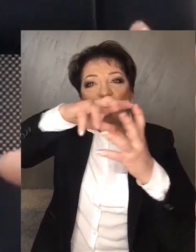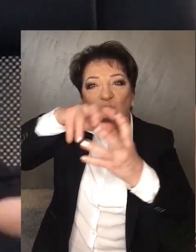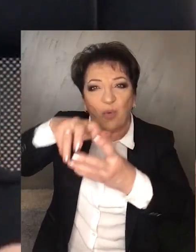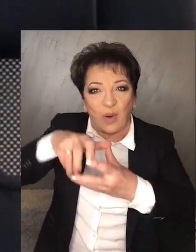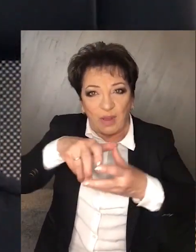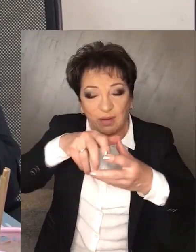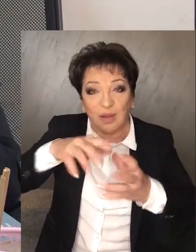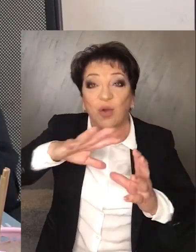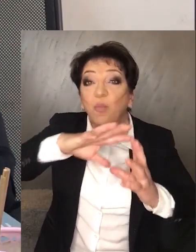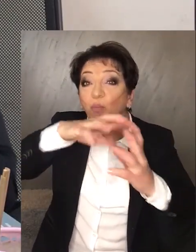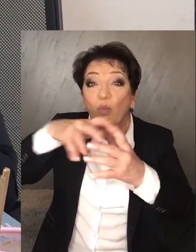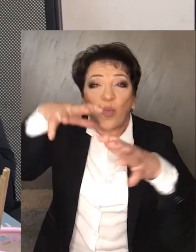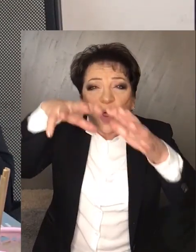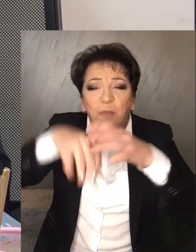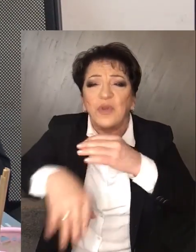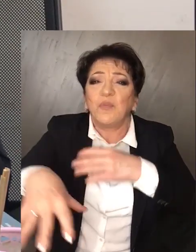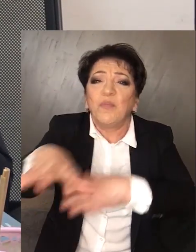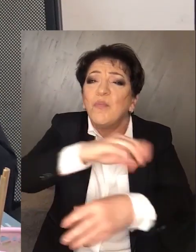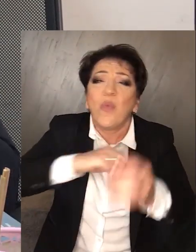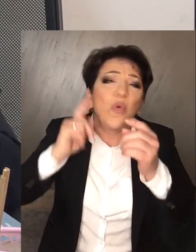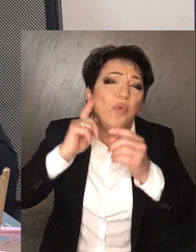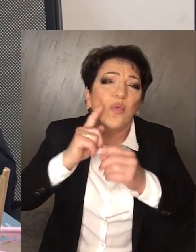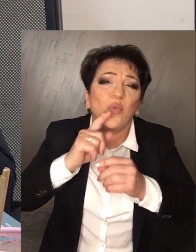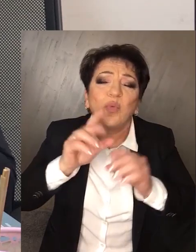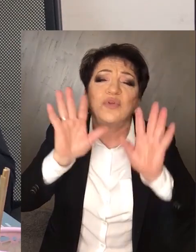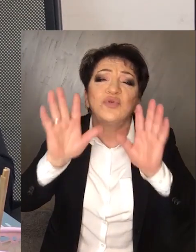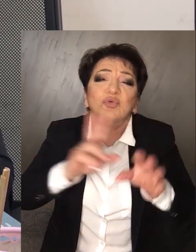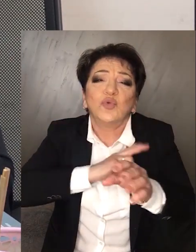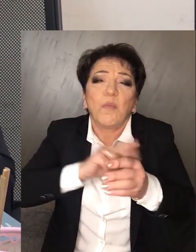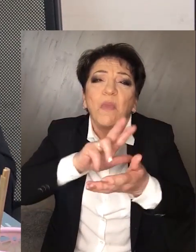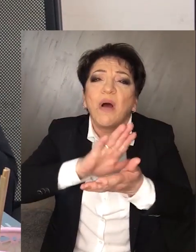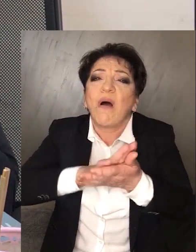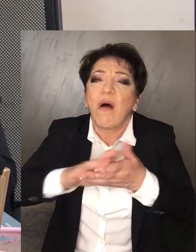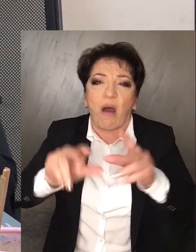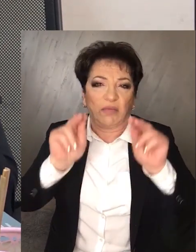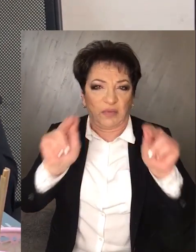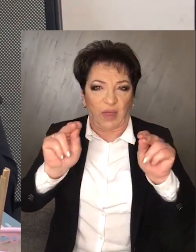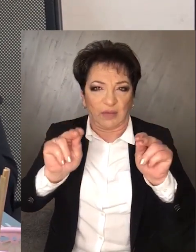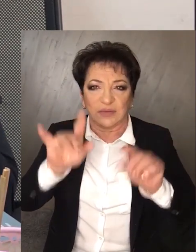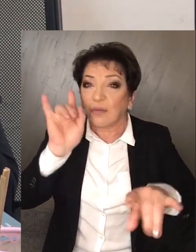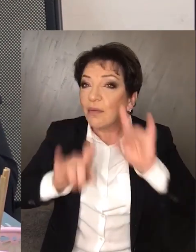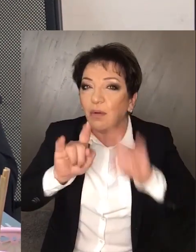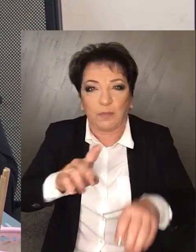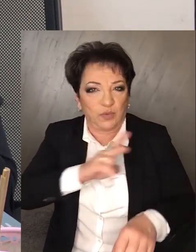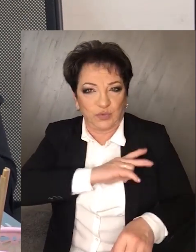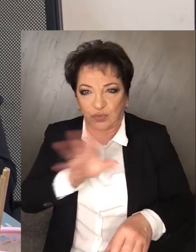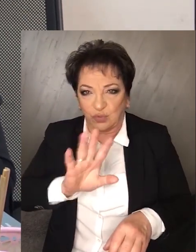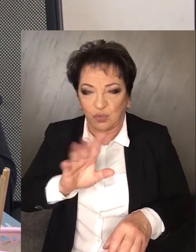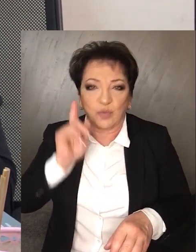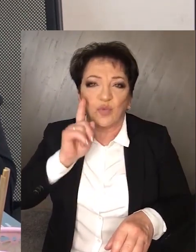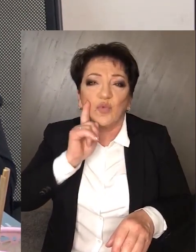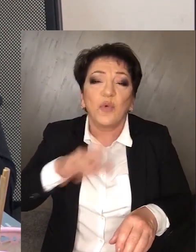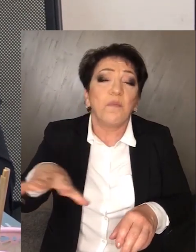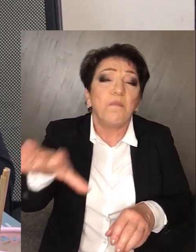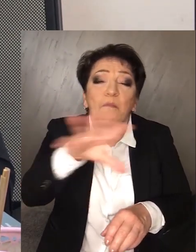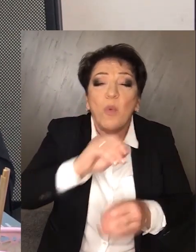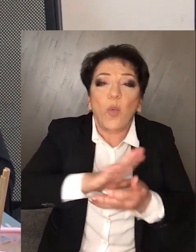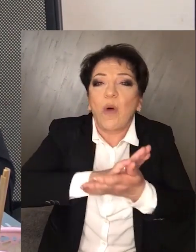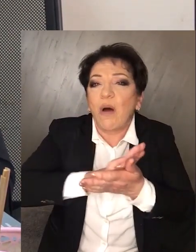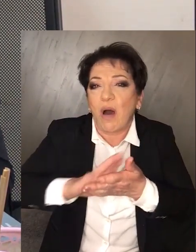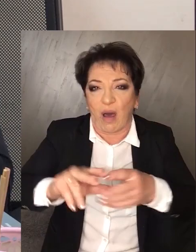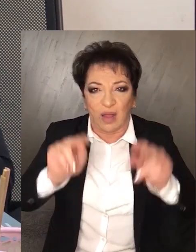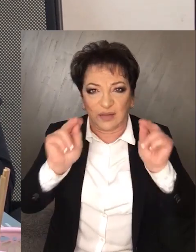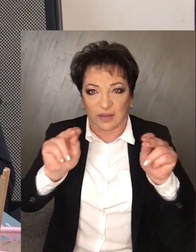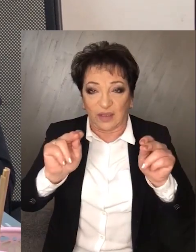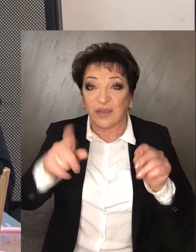թափանցիկ գունավոր մի հատ մեծ մոլորակ է։ Այդ մոլորակի մեջ լիքը անկեղծություն կա։ Ամենաառաջինը ինչ կա, ինչ